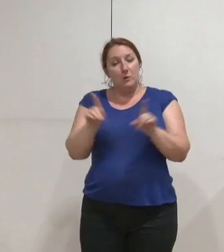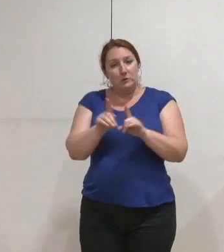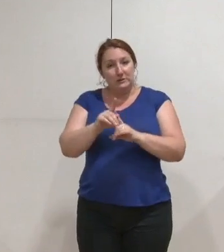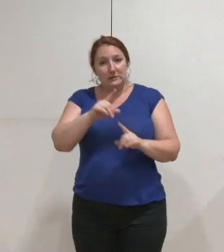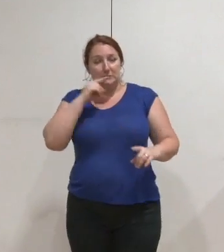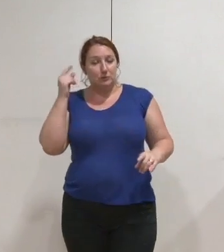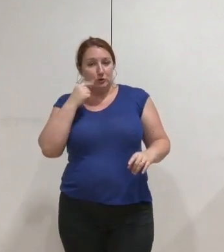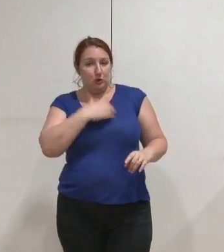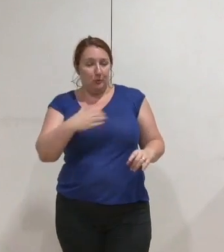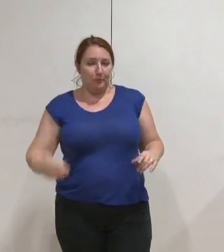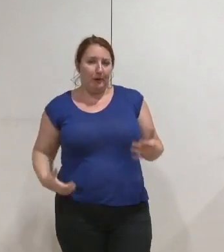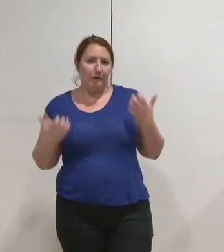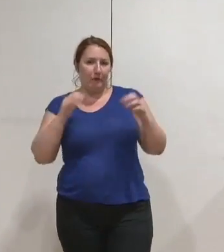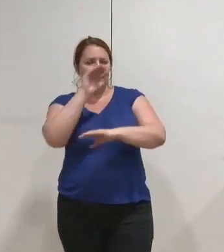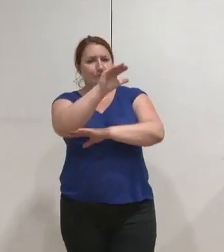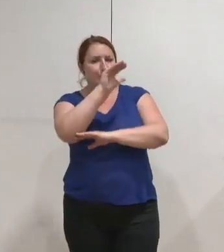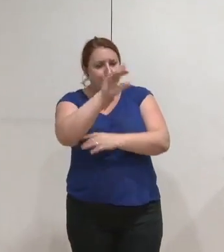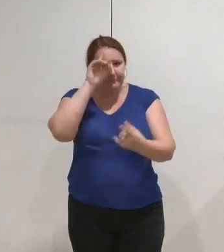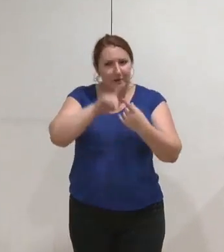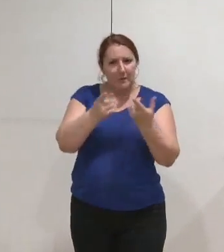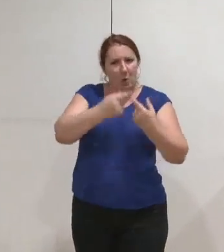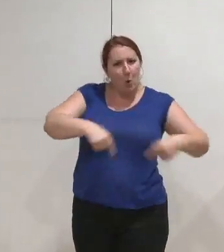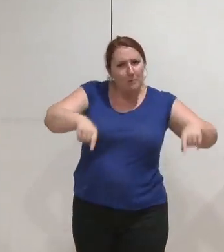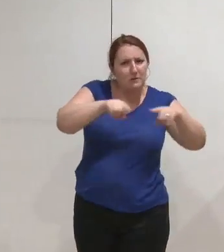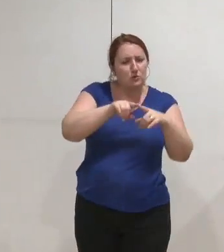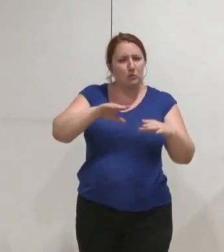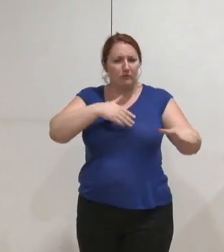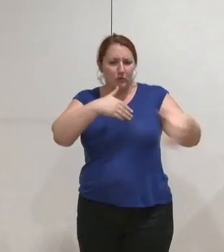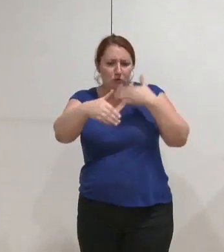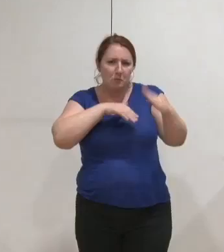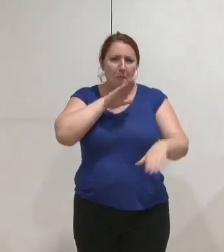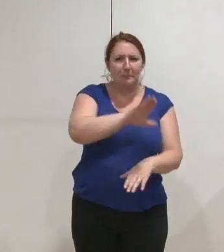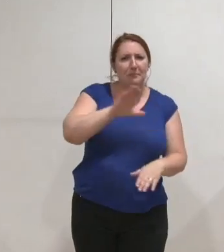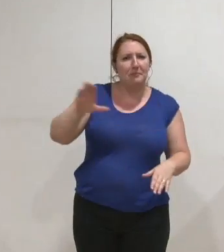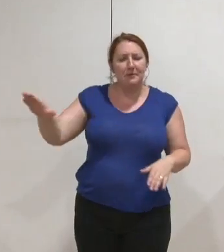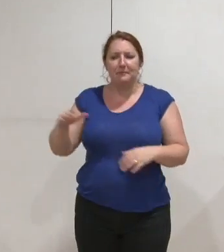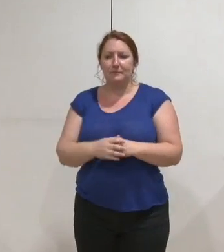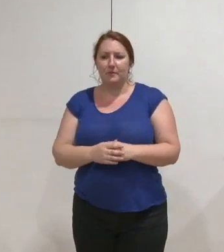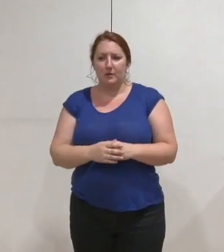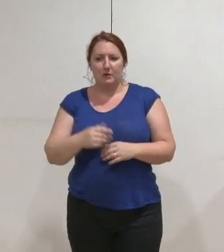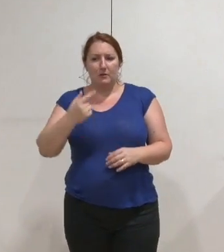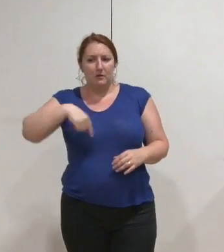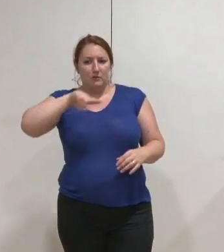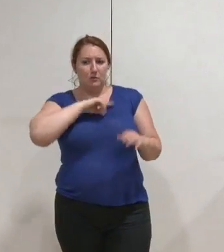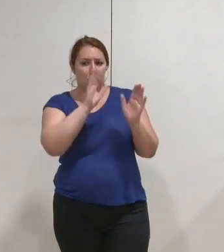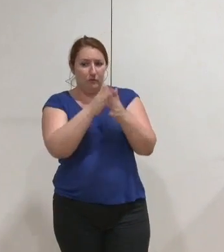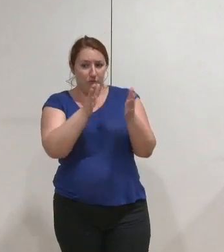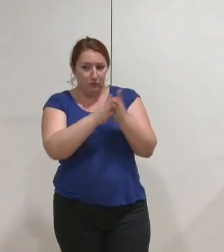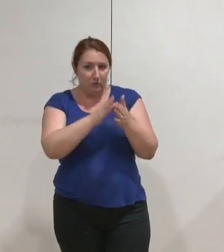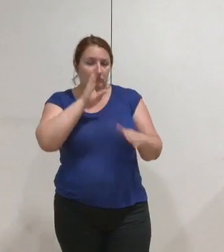Maire sur le fonctionnement de certaines commissions donc nous vous demandons de